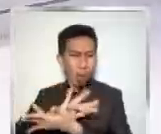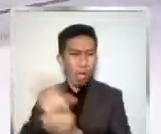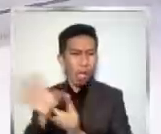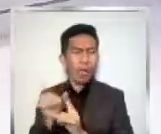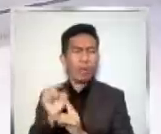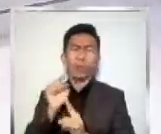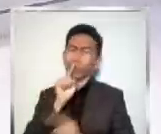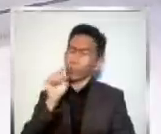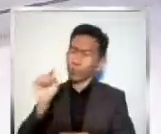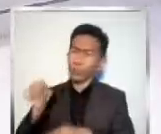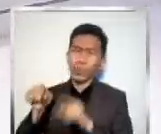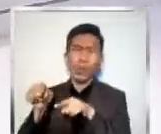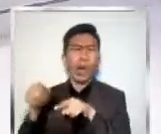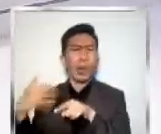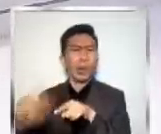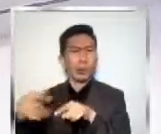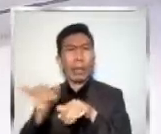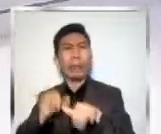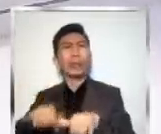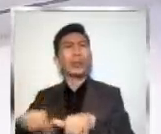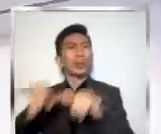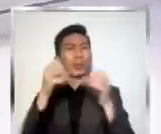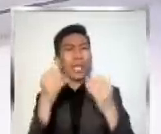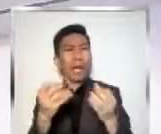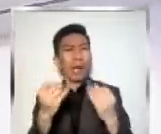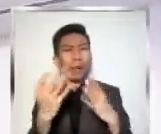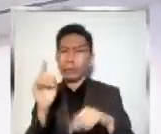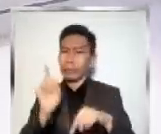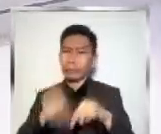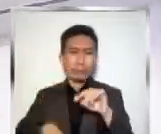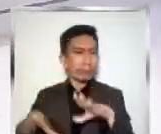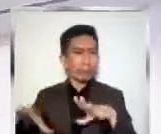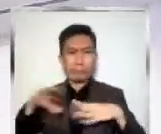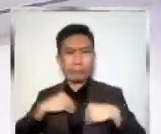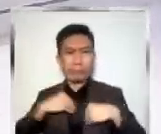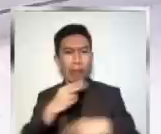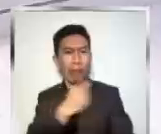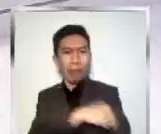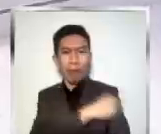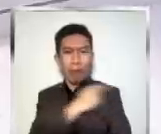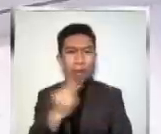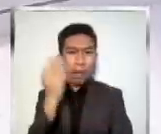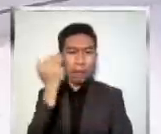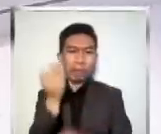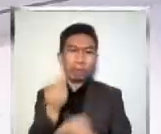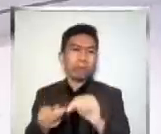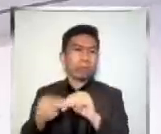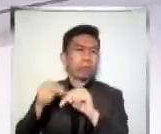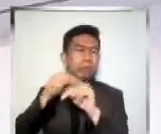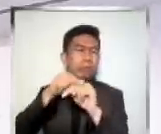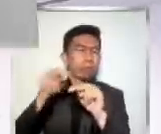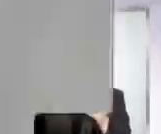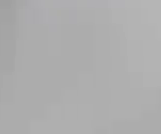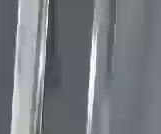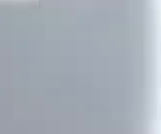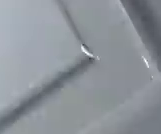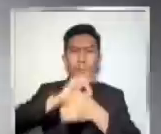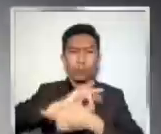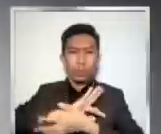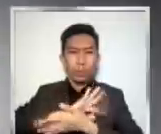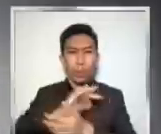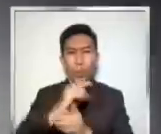mga umaapaw ng ospital dahil sa patuloy na tumataas ang kaso ng sakit. Nakatutok si Corinne Katibayan.